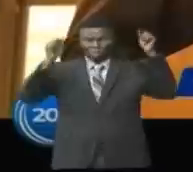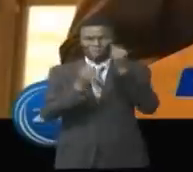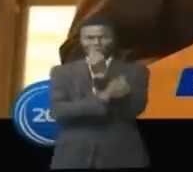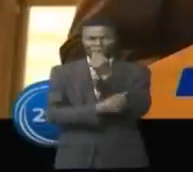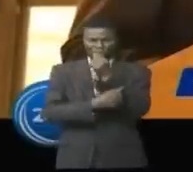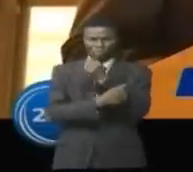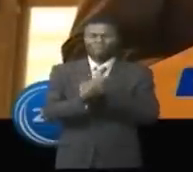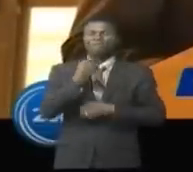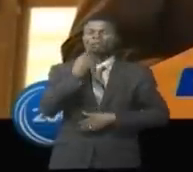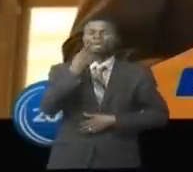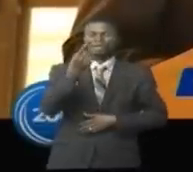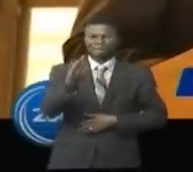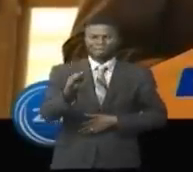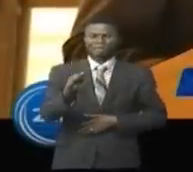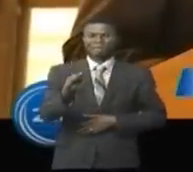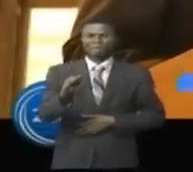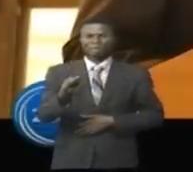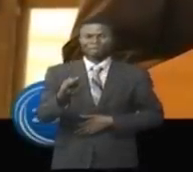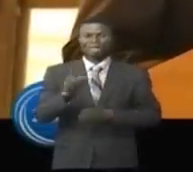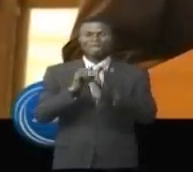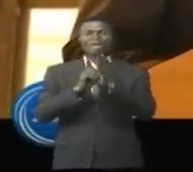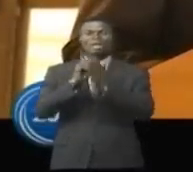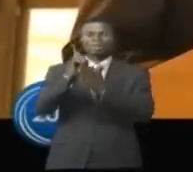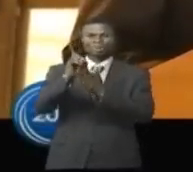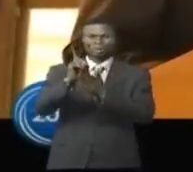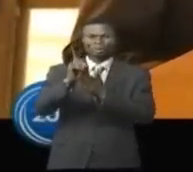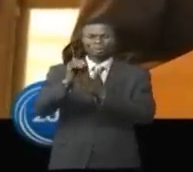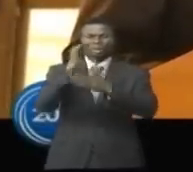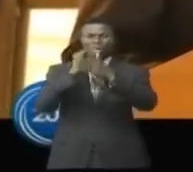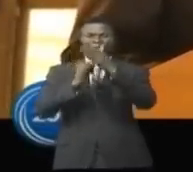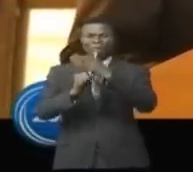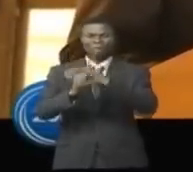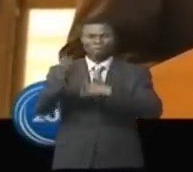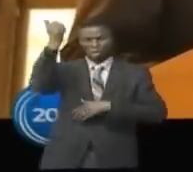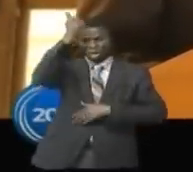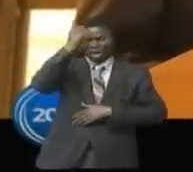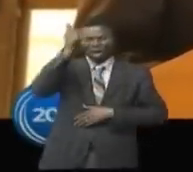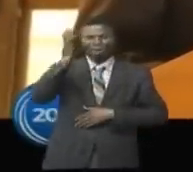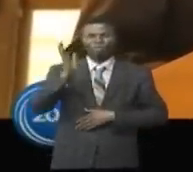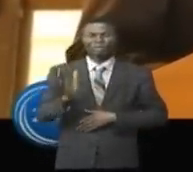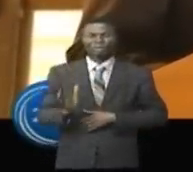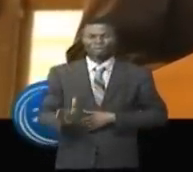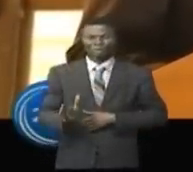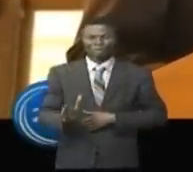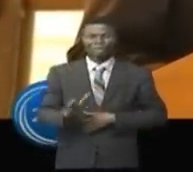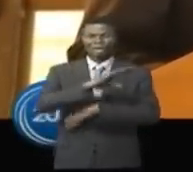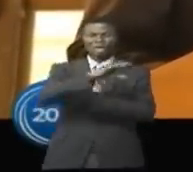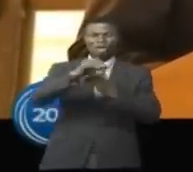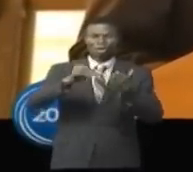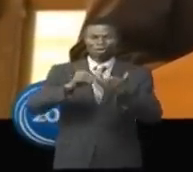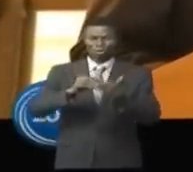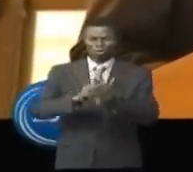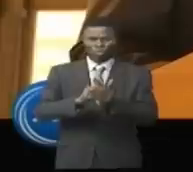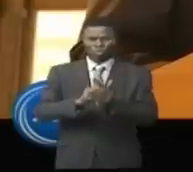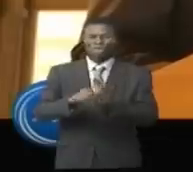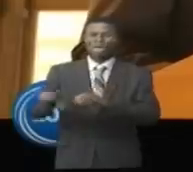placé le développement de l'intégration africaine au centre de son plan